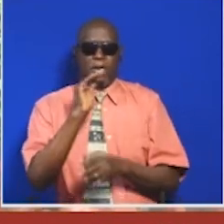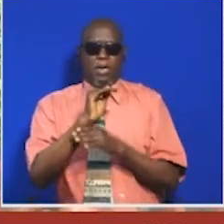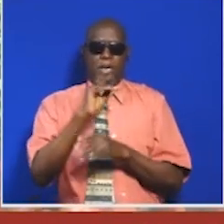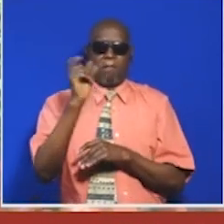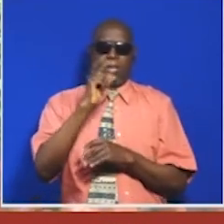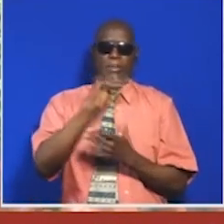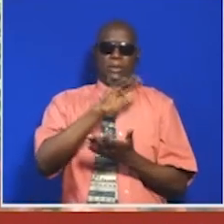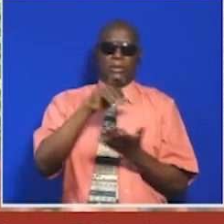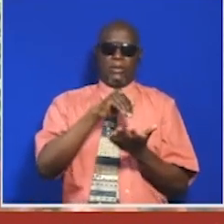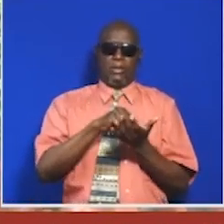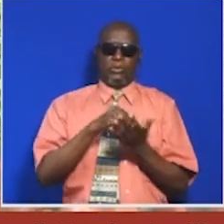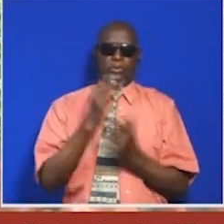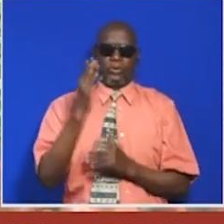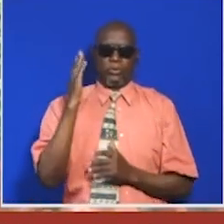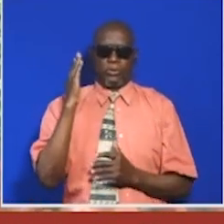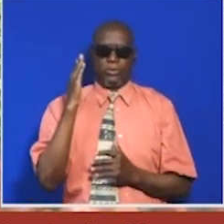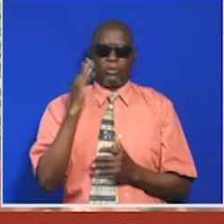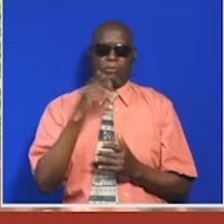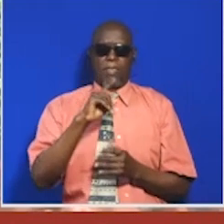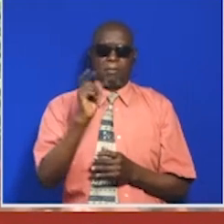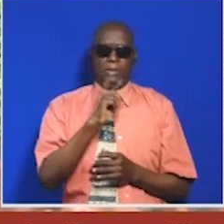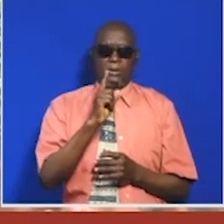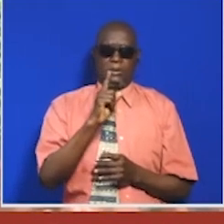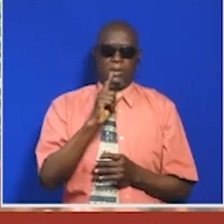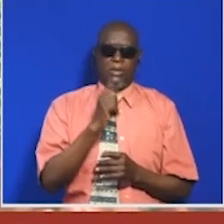Security, Minister ya Defense,